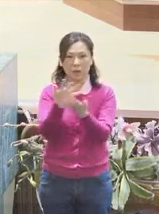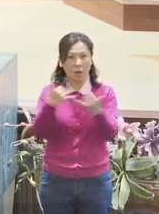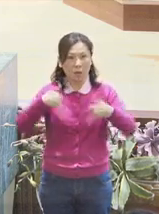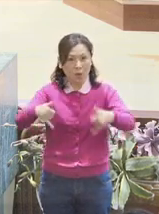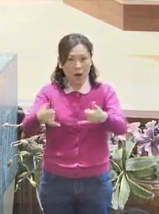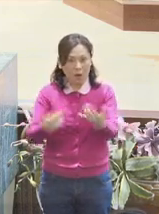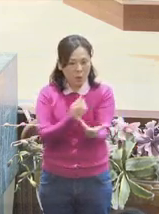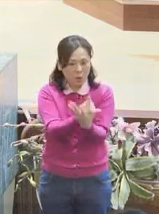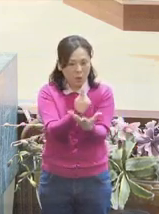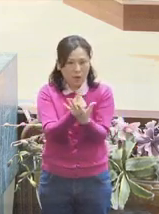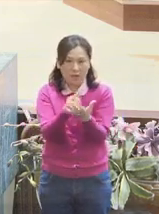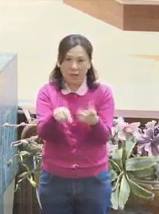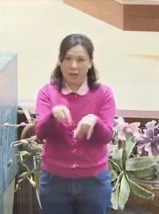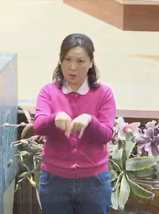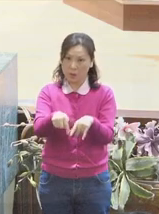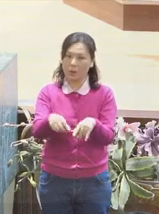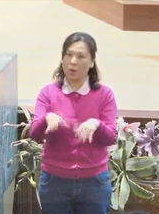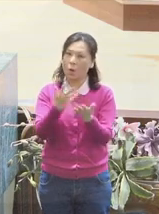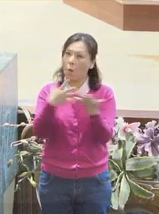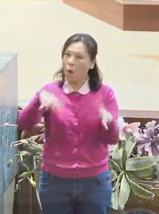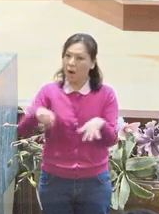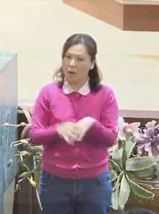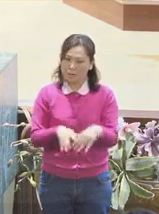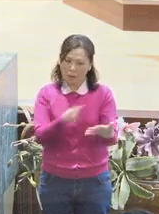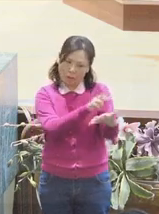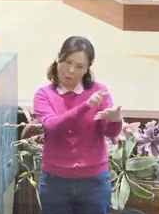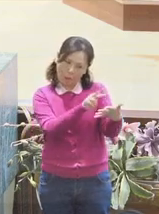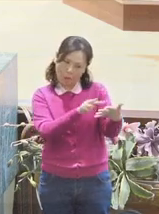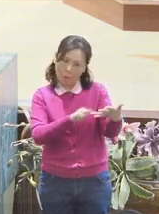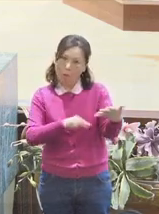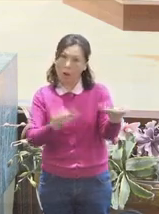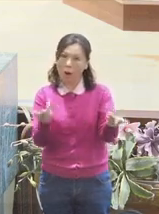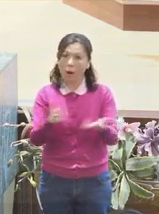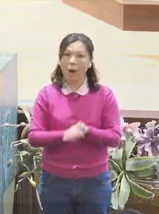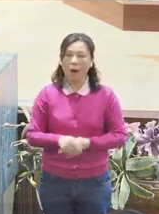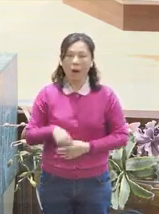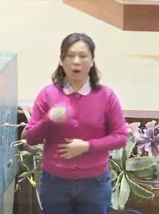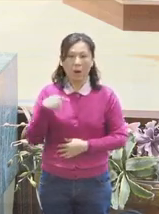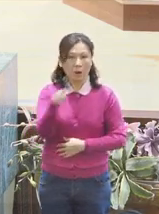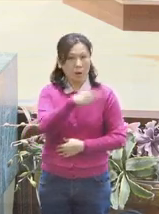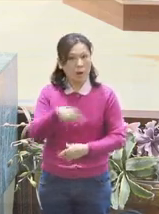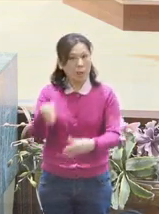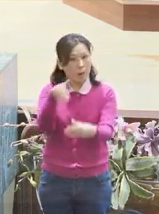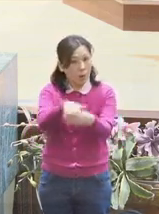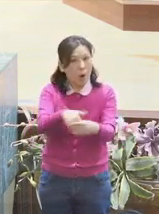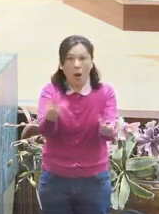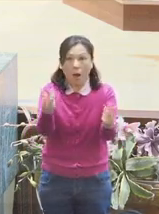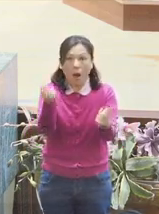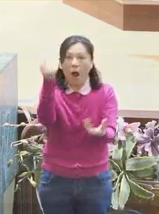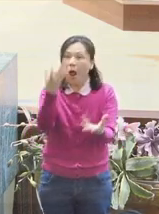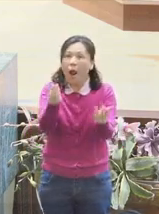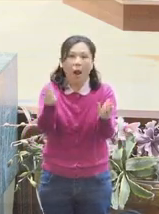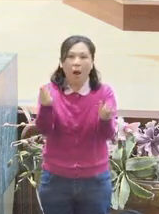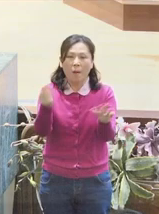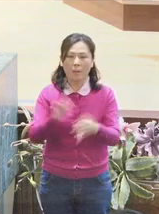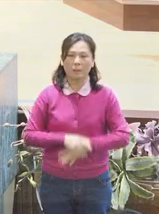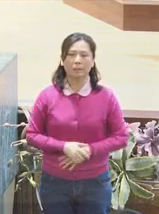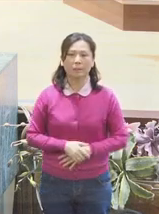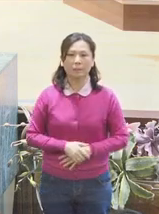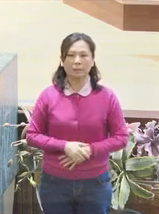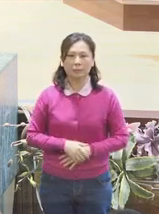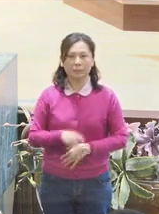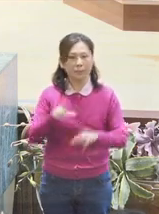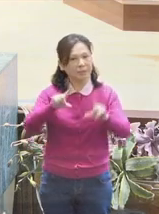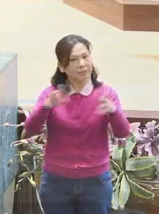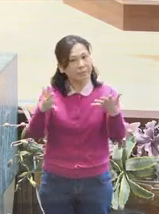面的提案，我们就发现说本来那些理论上还没有投票权，当然这个要修宪很困难了，